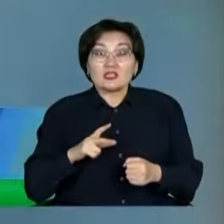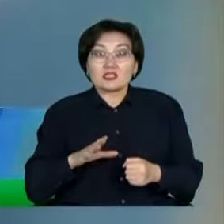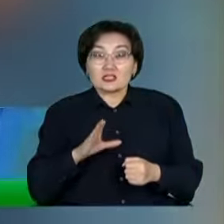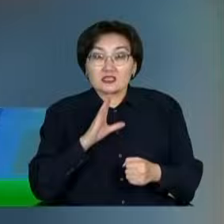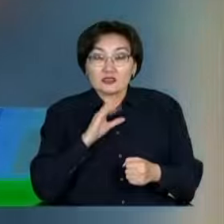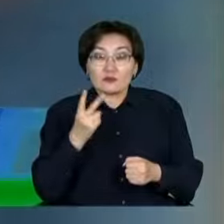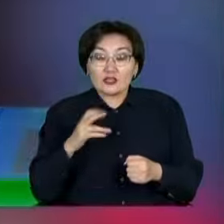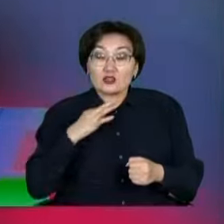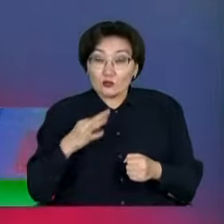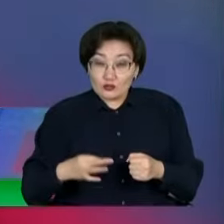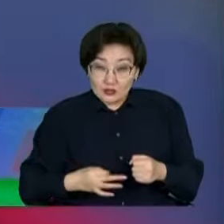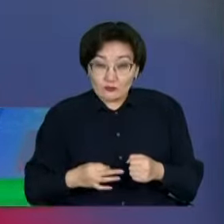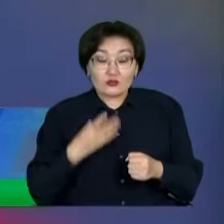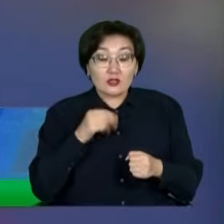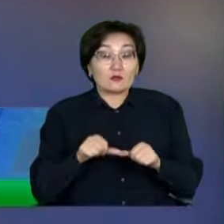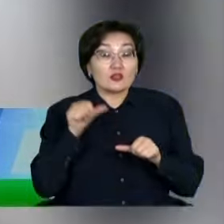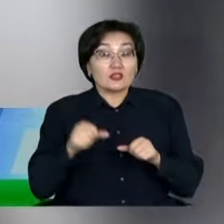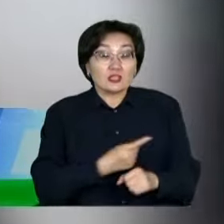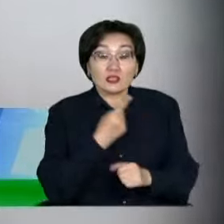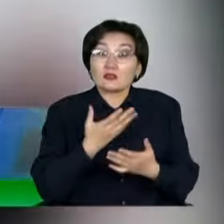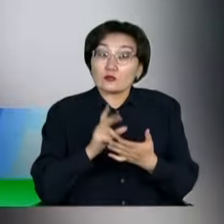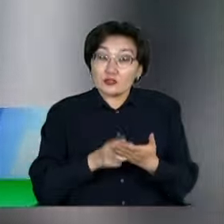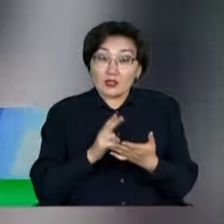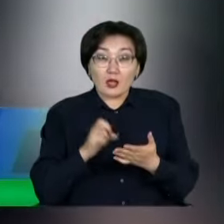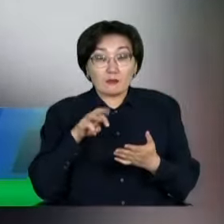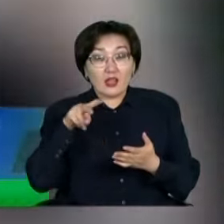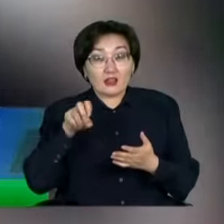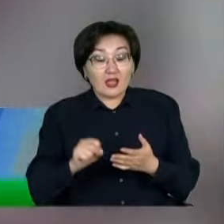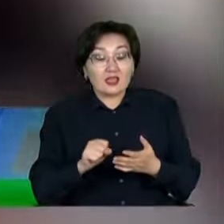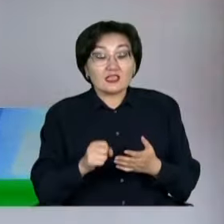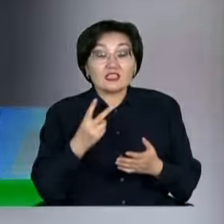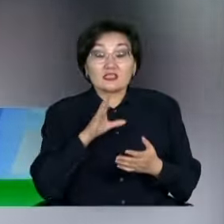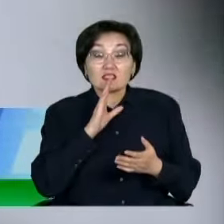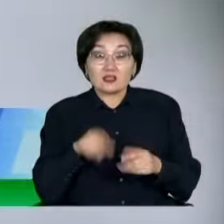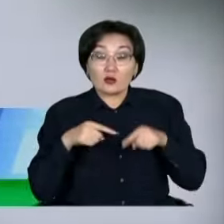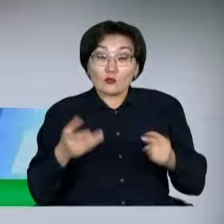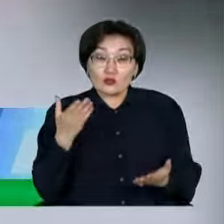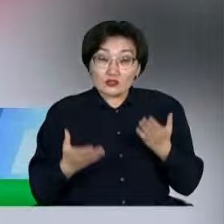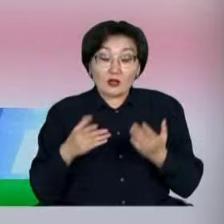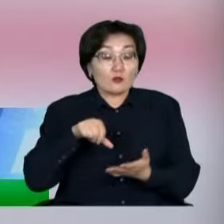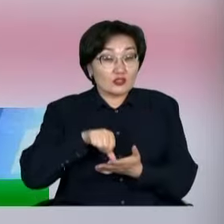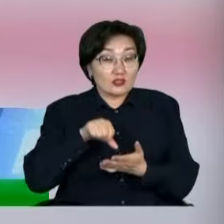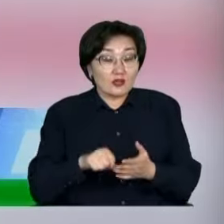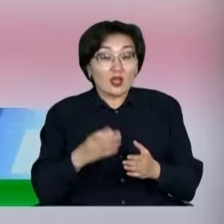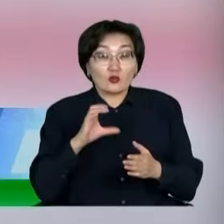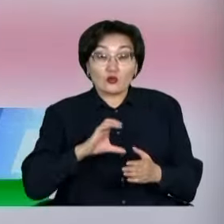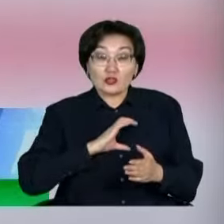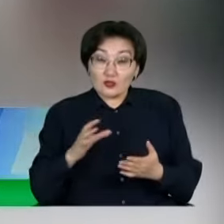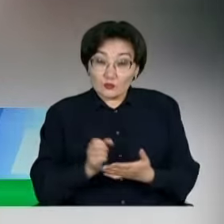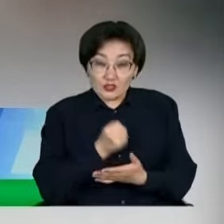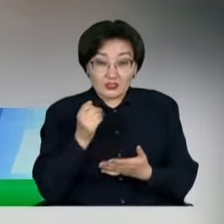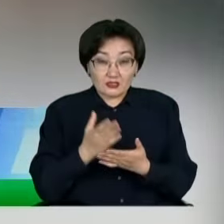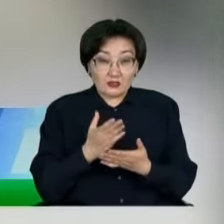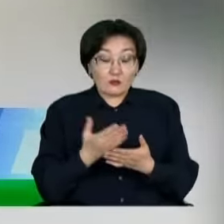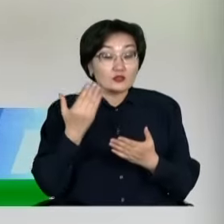алтын медаль иеленіп, өздерінің ерекше шеберлігін дәлелдесе, Амила мен Әсия әртүрлі салмақ дәрежелерінде өнер көрсетіп, күміс жүлдені қанжығаларда